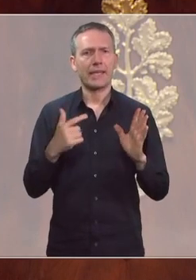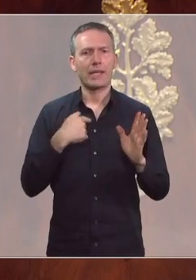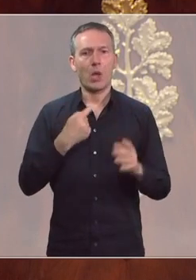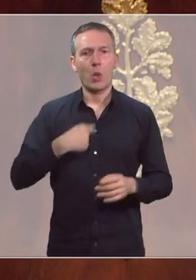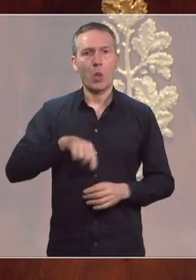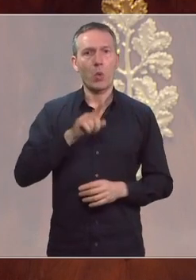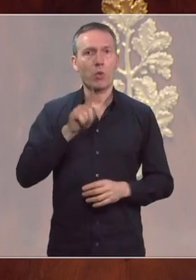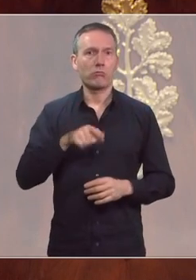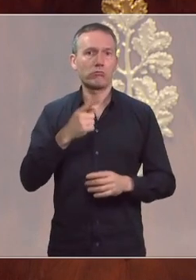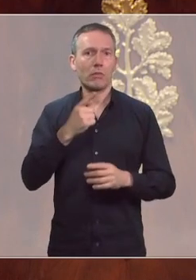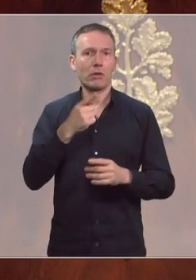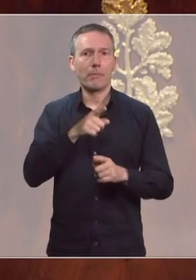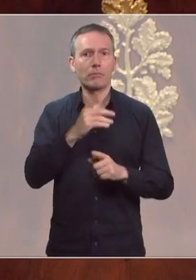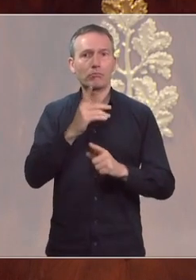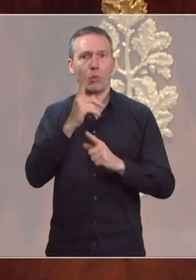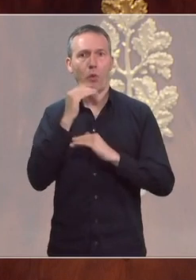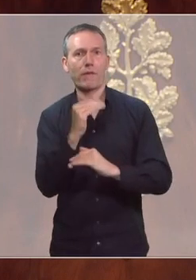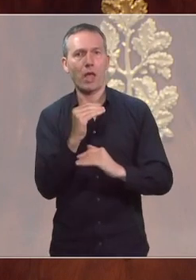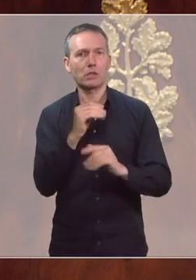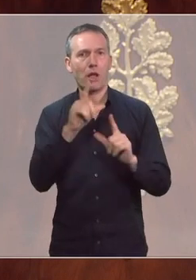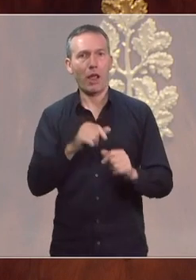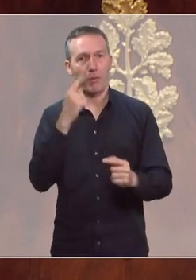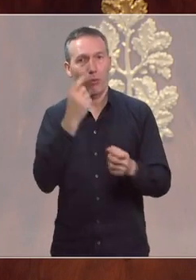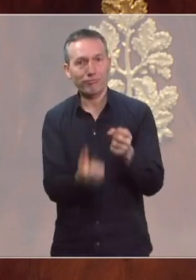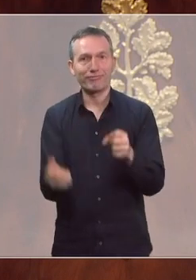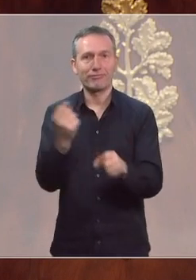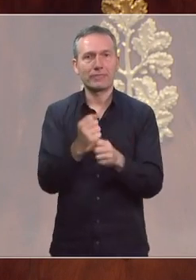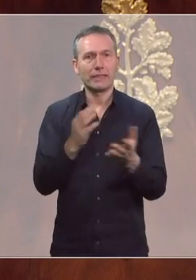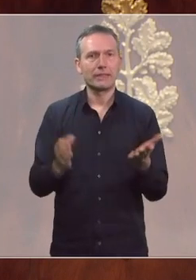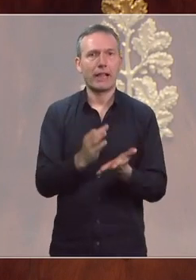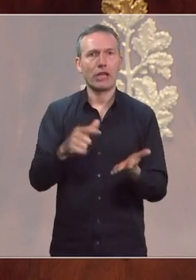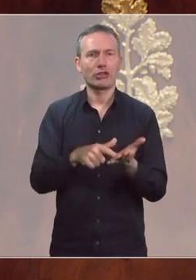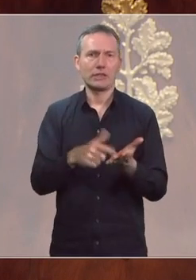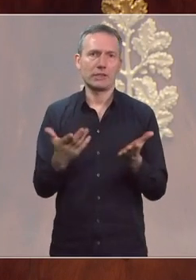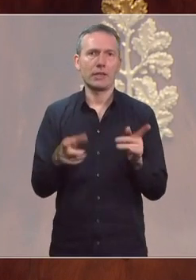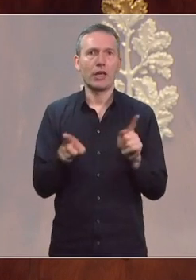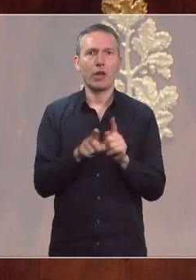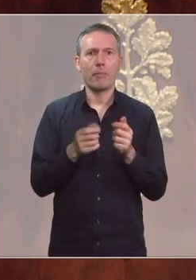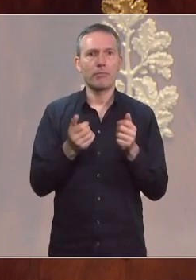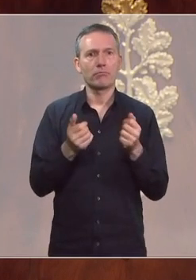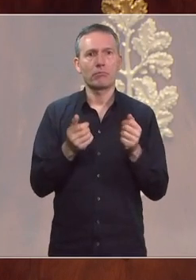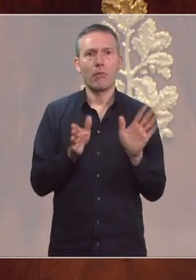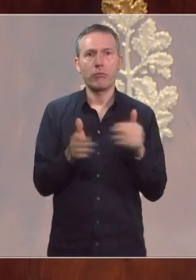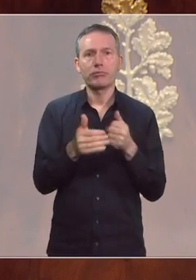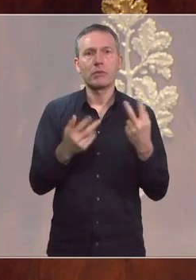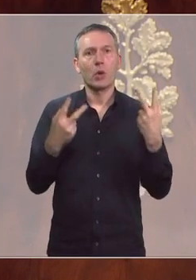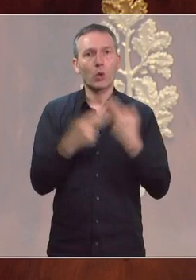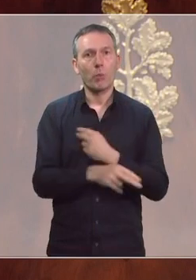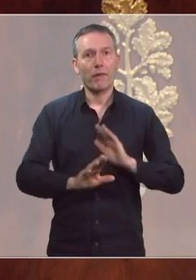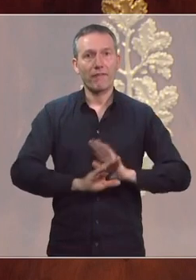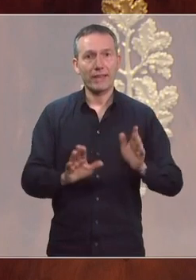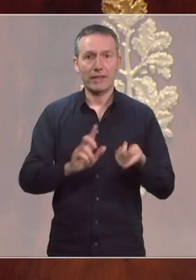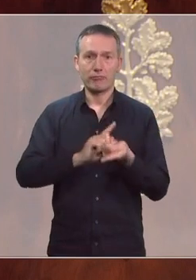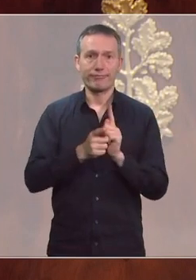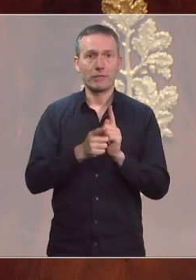confiance pour mettre en œuvre, désormais, cette stratégie de déconfinement et faire en sorte qu'elle devienne partout sur le territoire une